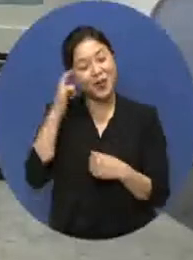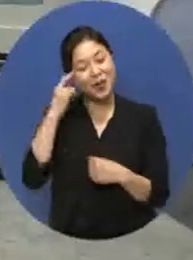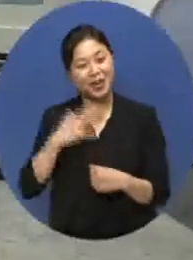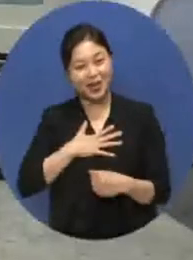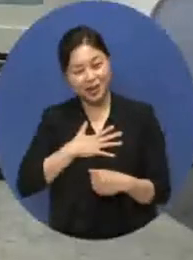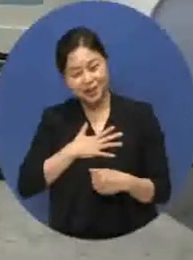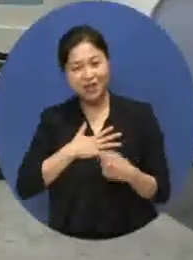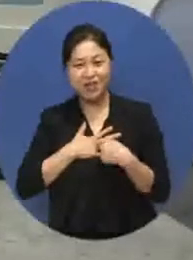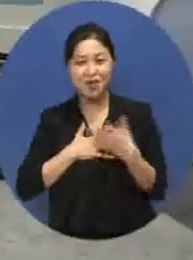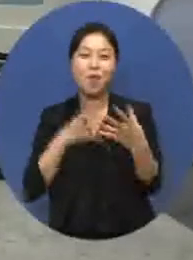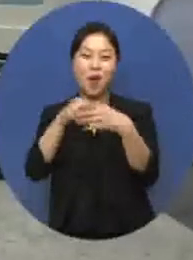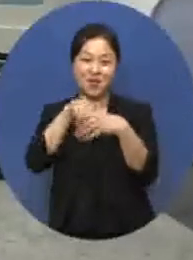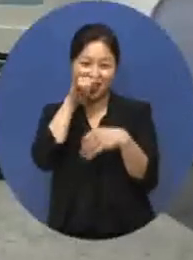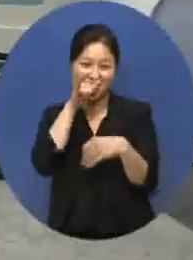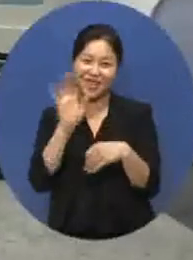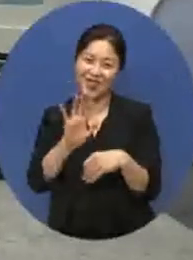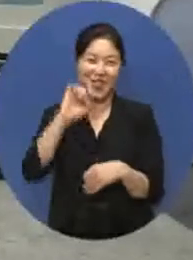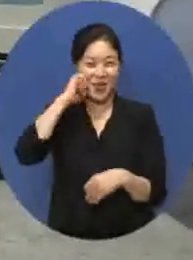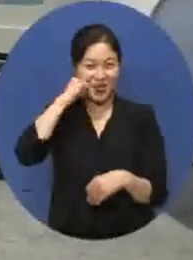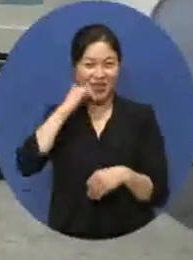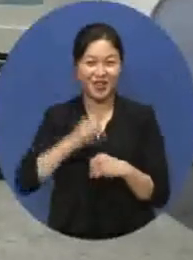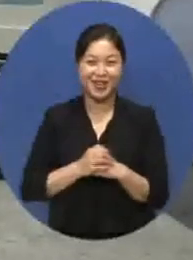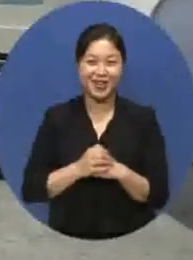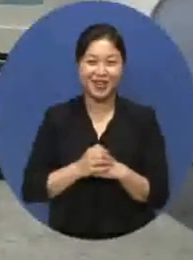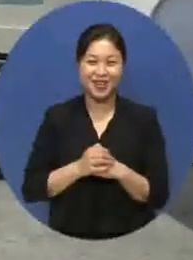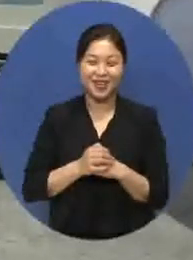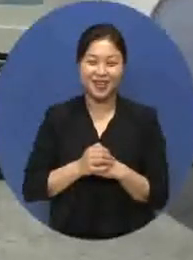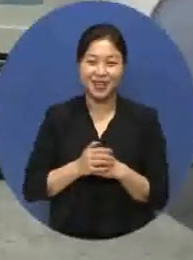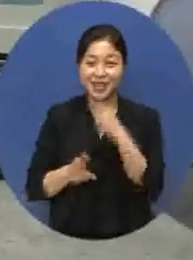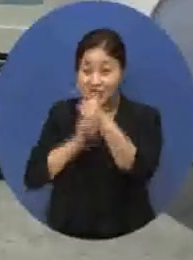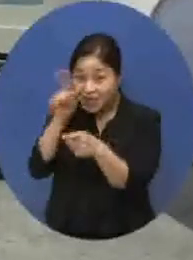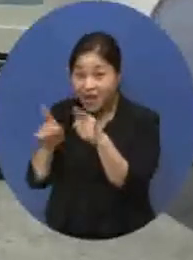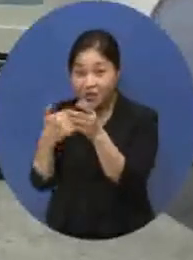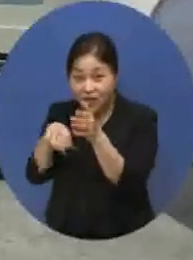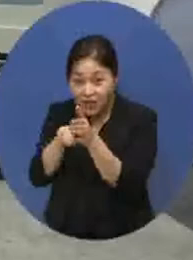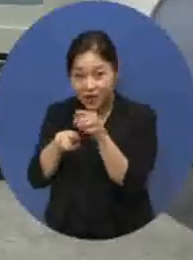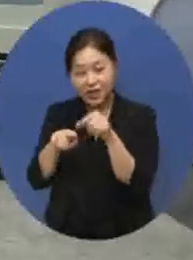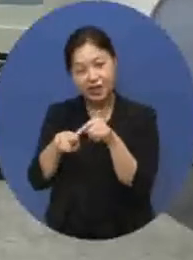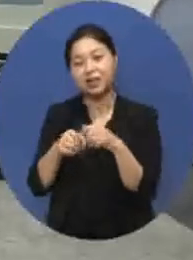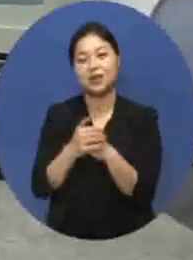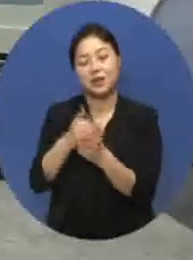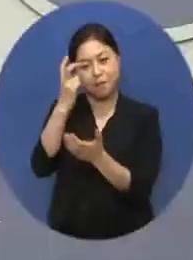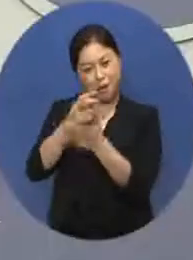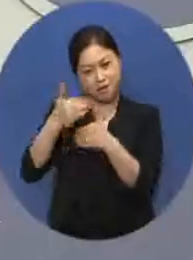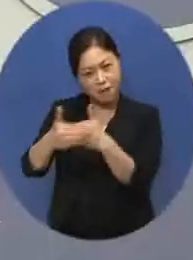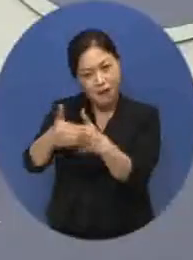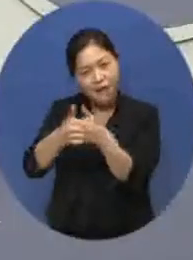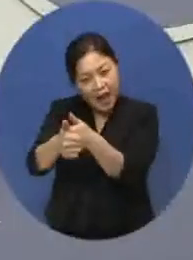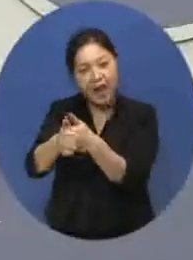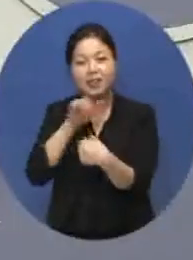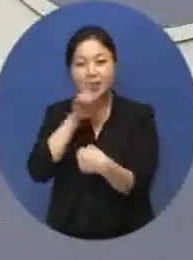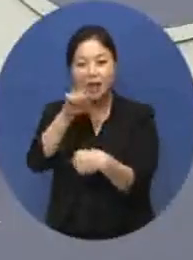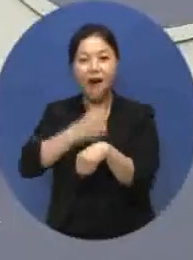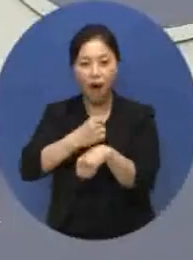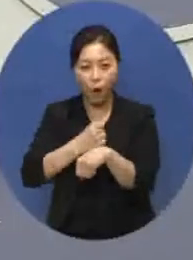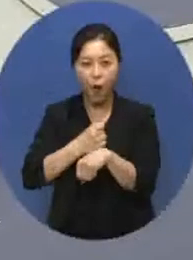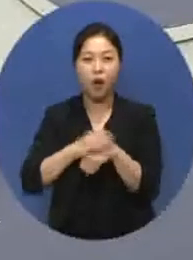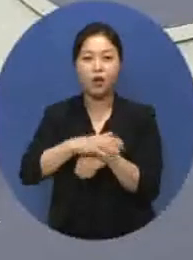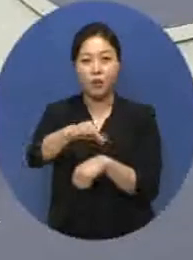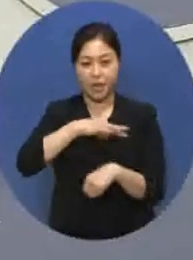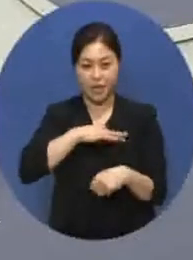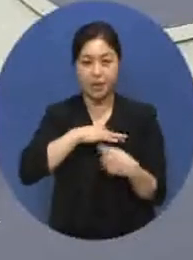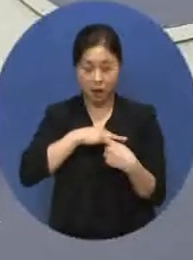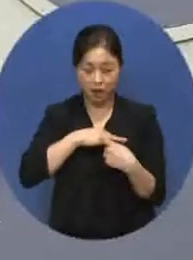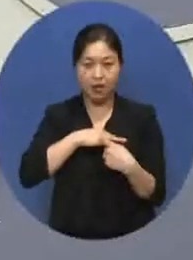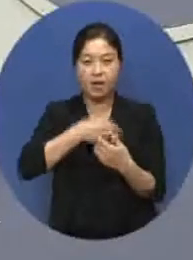아, 그렇습니까? 그러니까 여기에는 신청을 하려면 무조건 여기 양에 따라서 신청을 하고 그리고 돈을